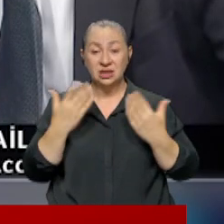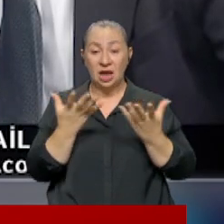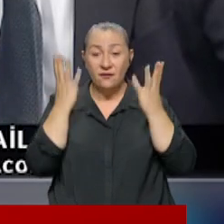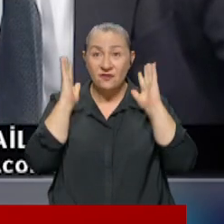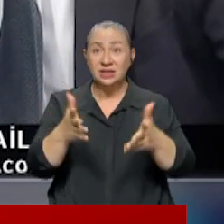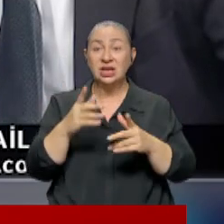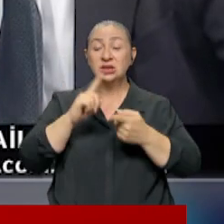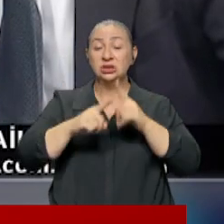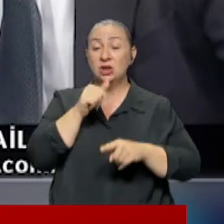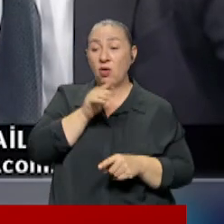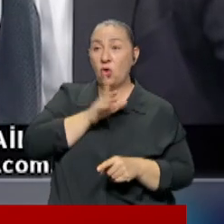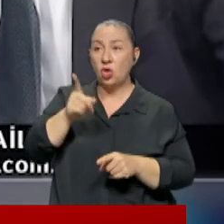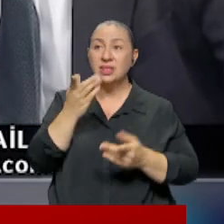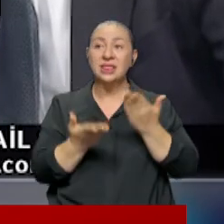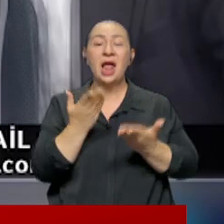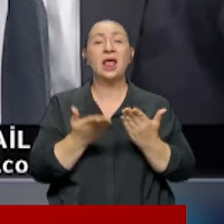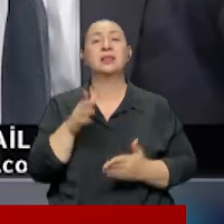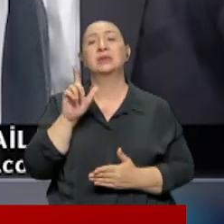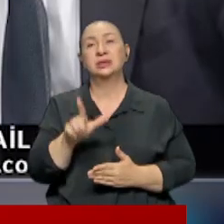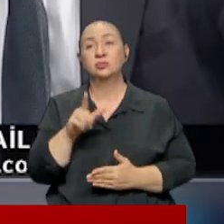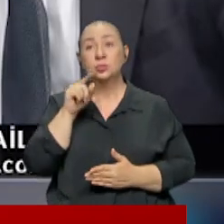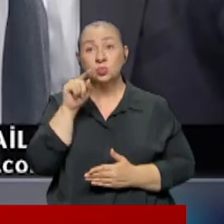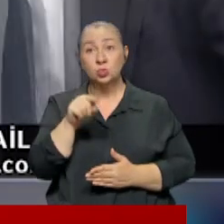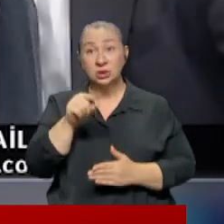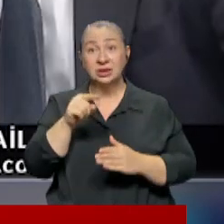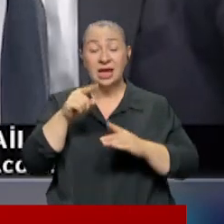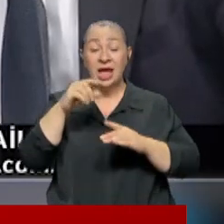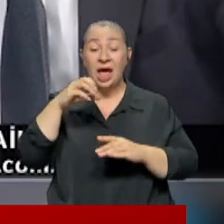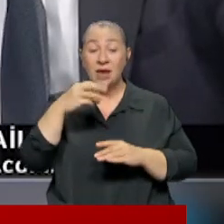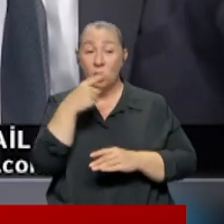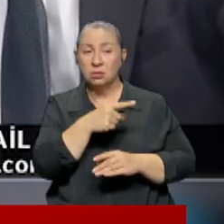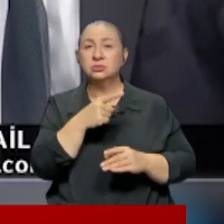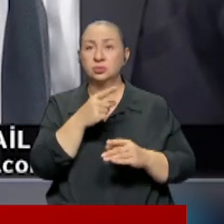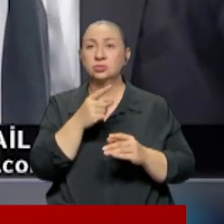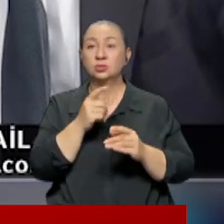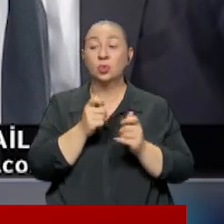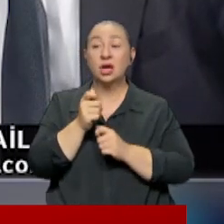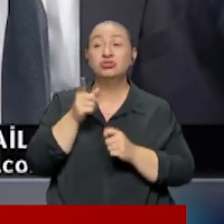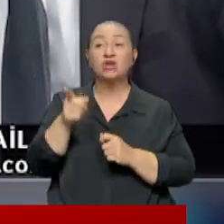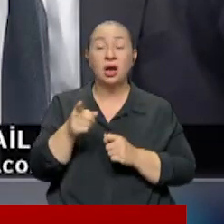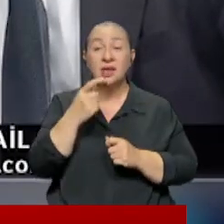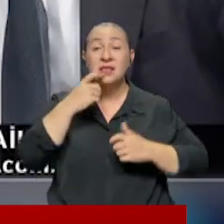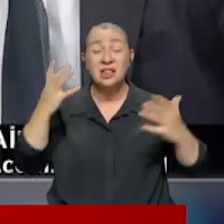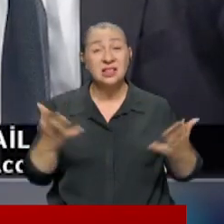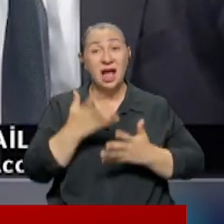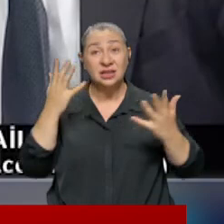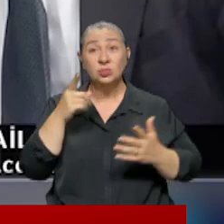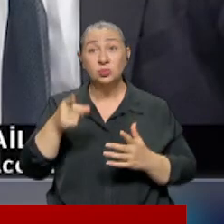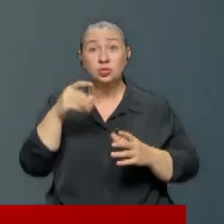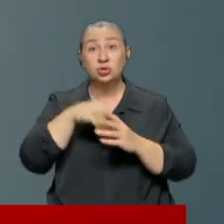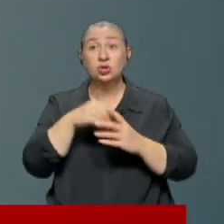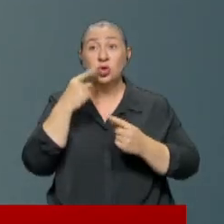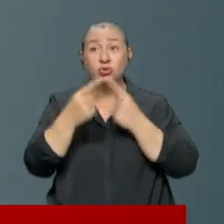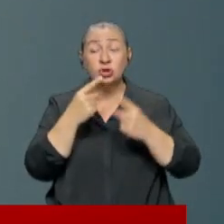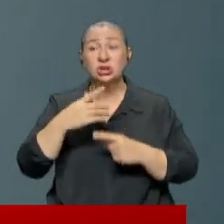çok Sayın Kılıçdaroğlu da değerlendirmeli. Bunu Tayyip Bey kullanacaktır benim kanaatim. Yıllardır bunun üzerinde